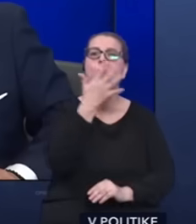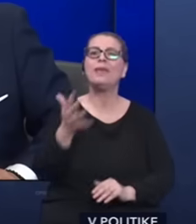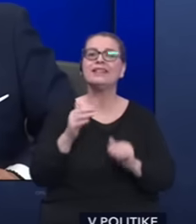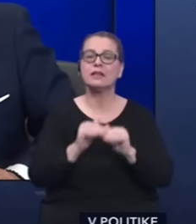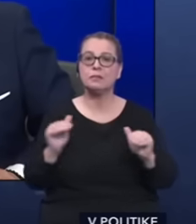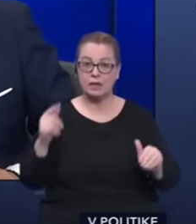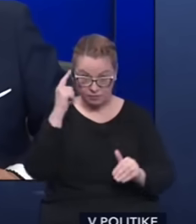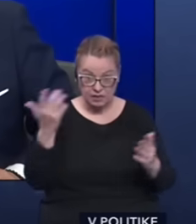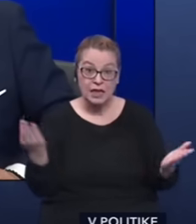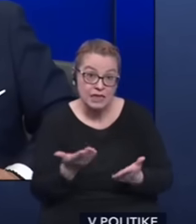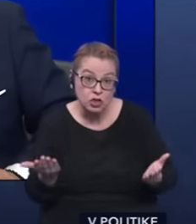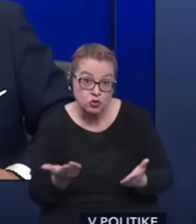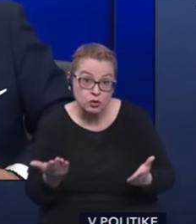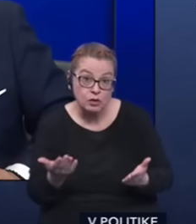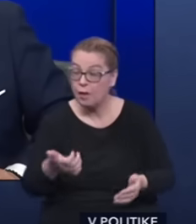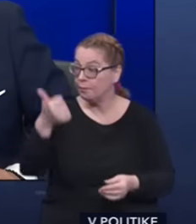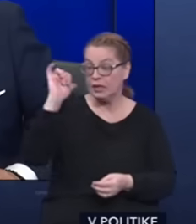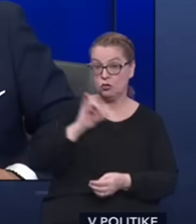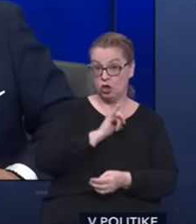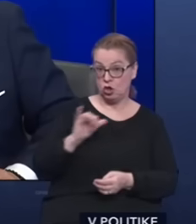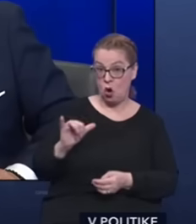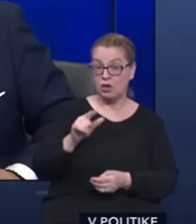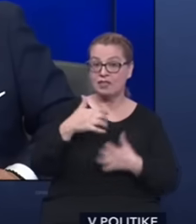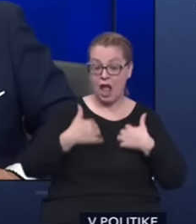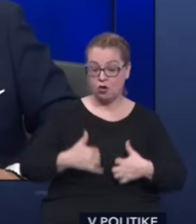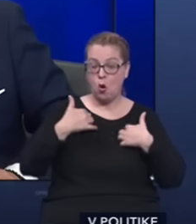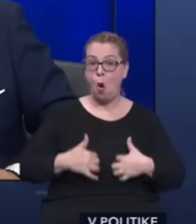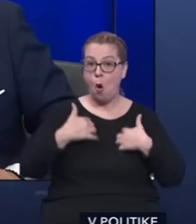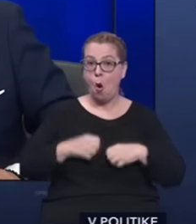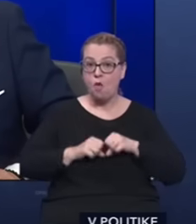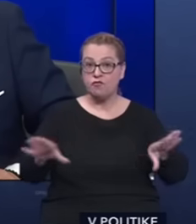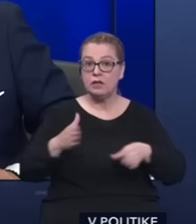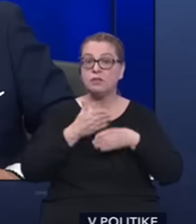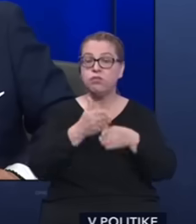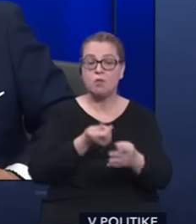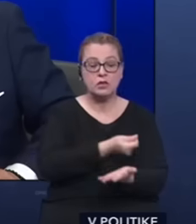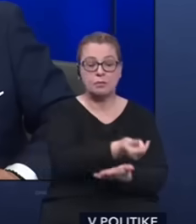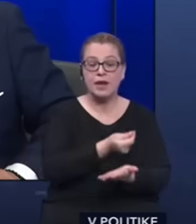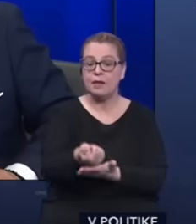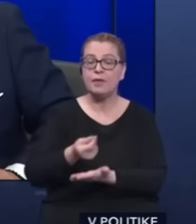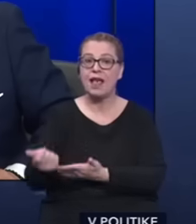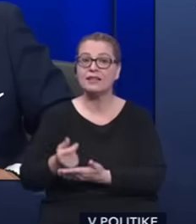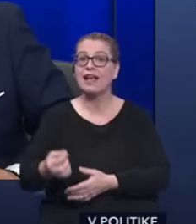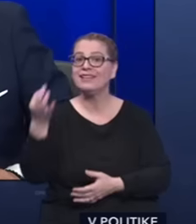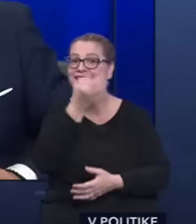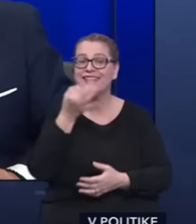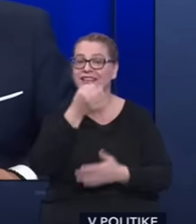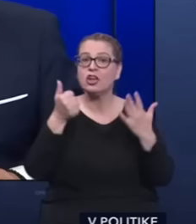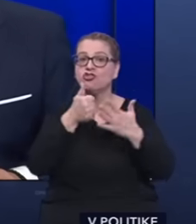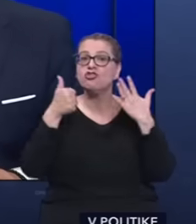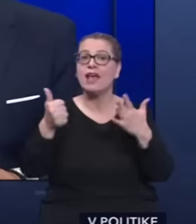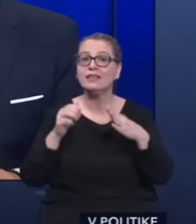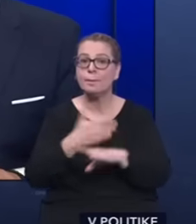miliard. A viete, kde sú? Ešte minulý rok ste na covidovú pomoc dali preplácať COVID testy za 66